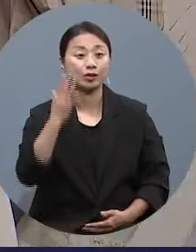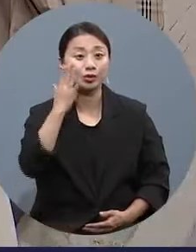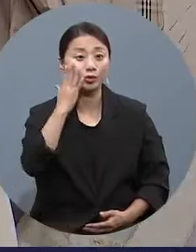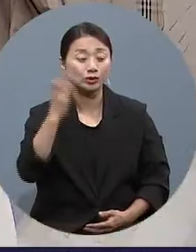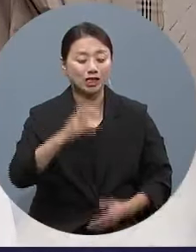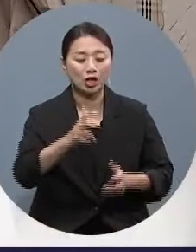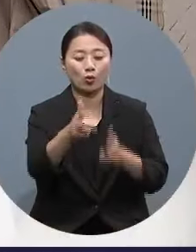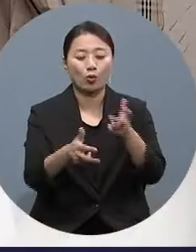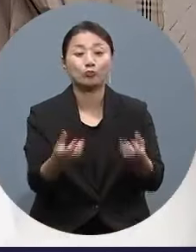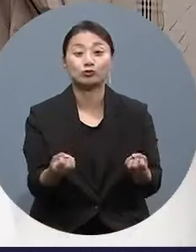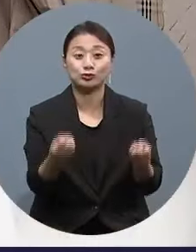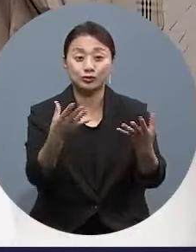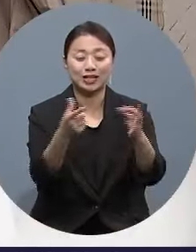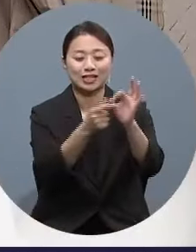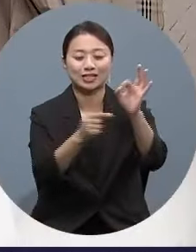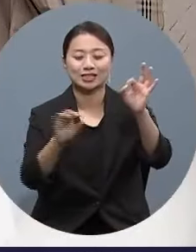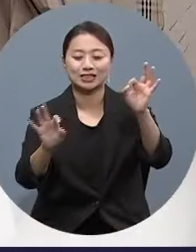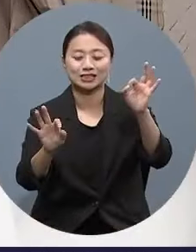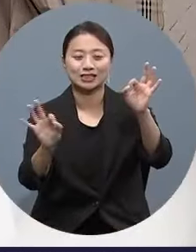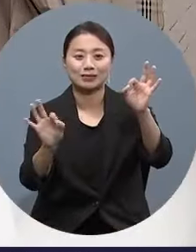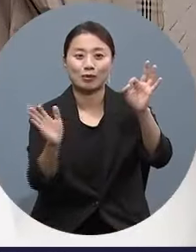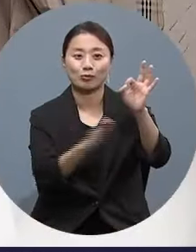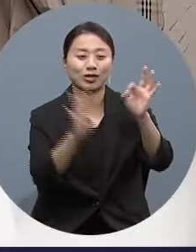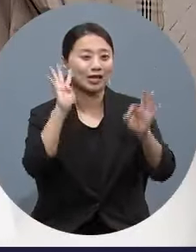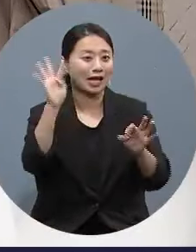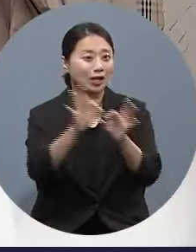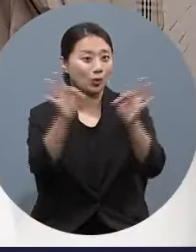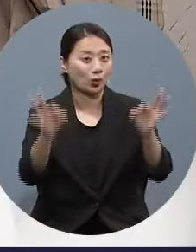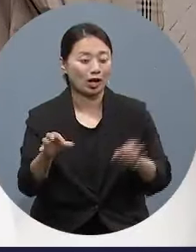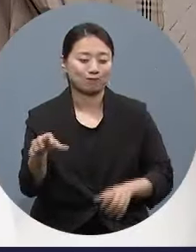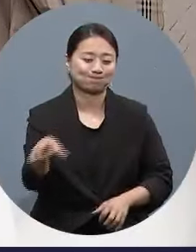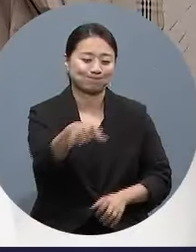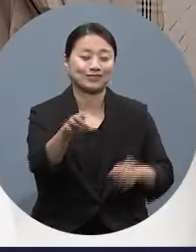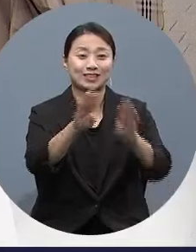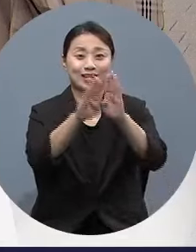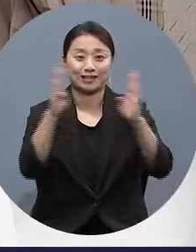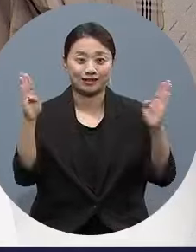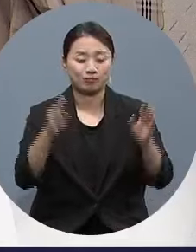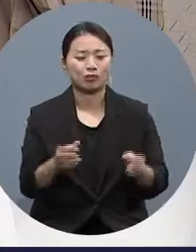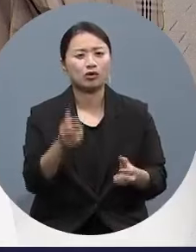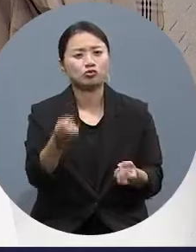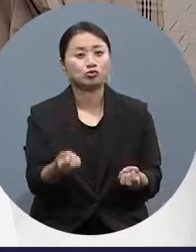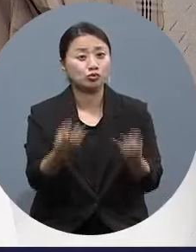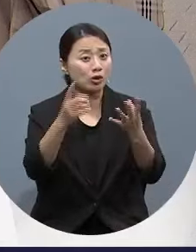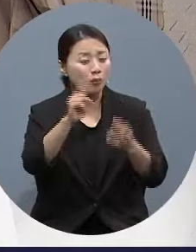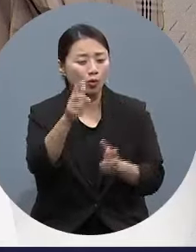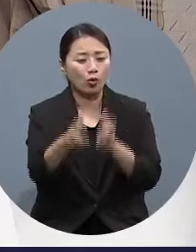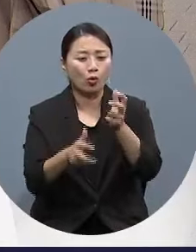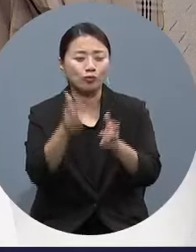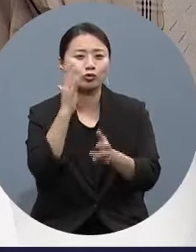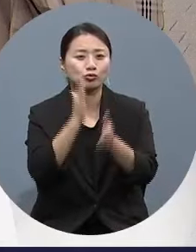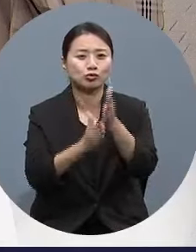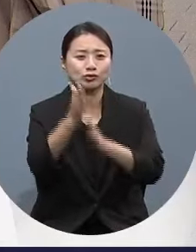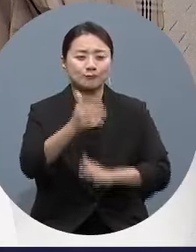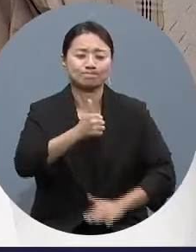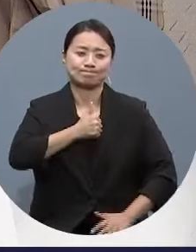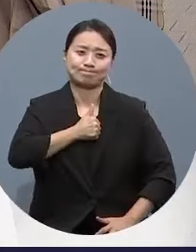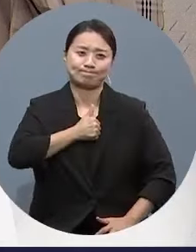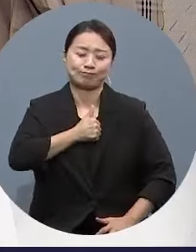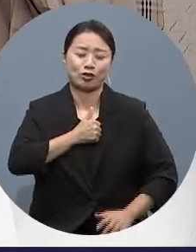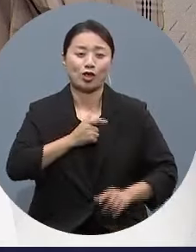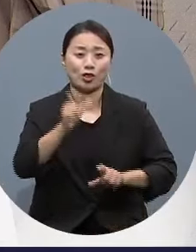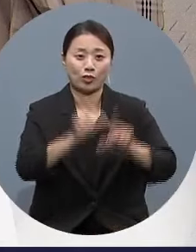울산 공업축제가 10일부터 나흘 동안 울산 전역에서 열립니다. 이번 축제는 공업도시 울산의 정체성을